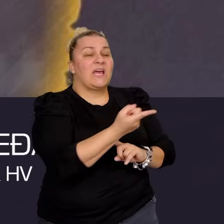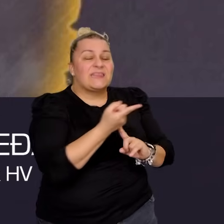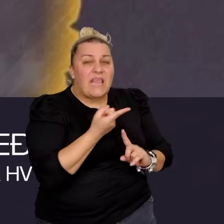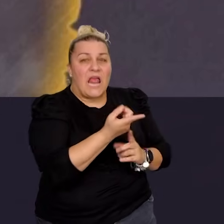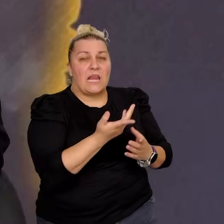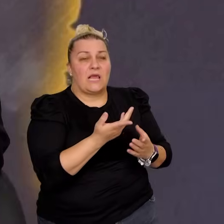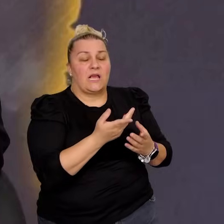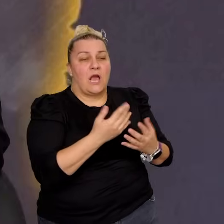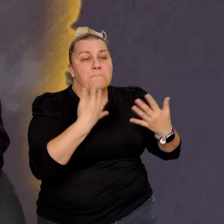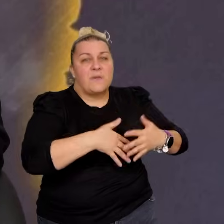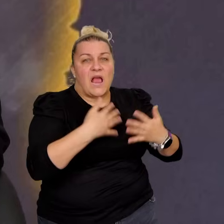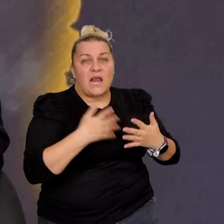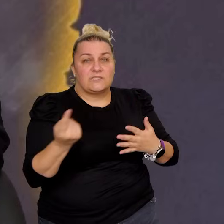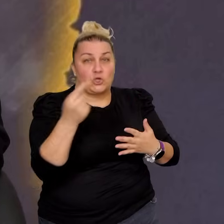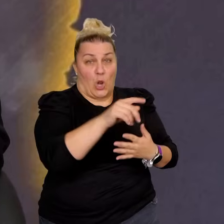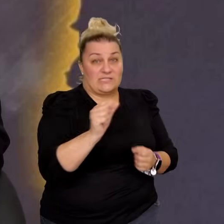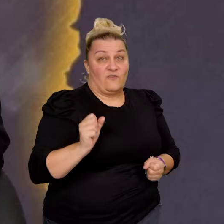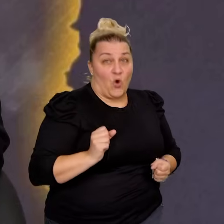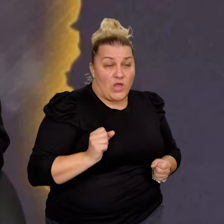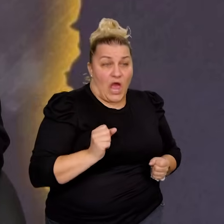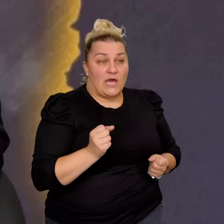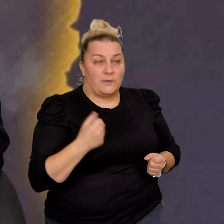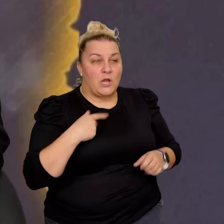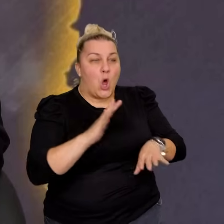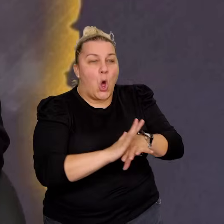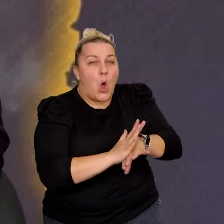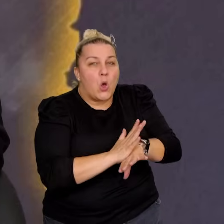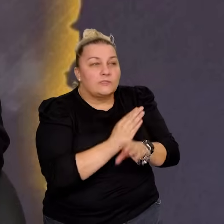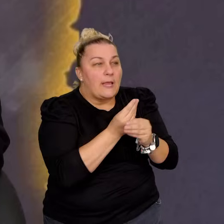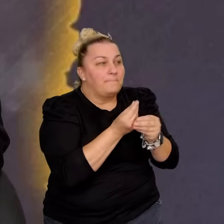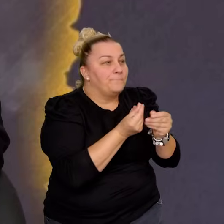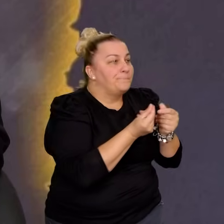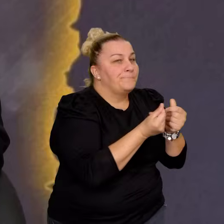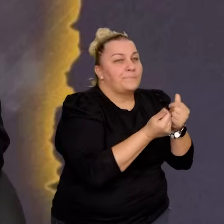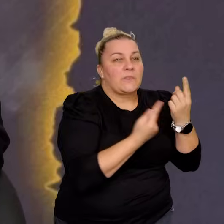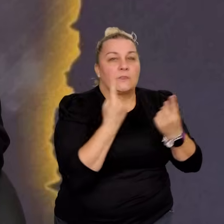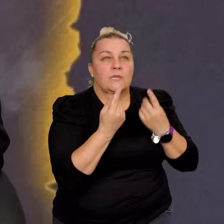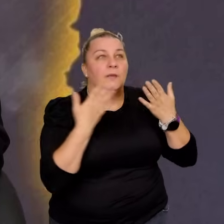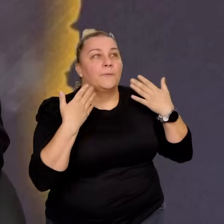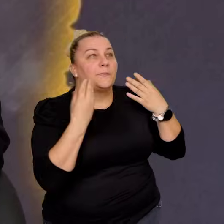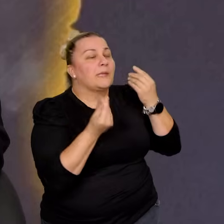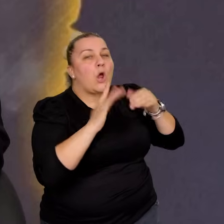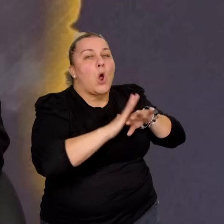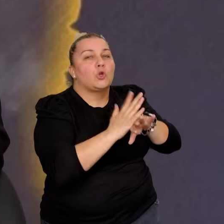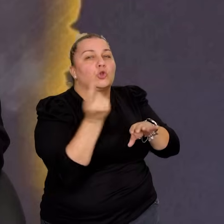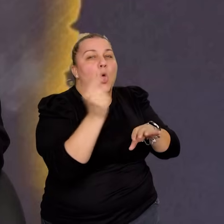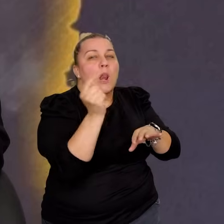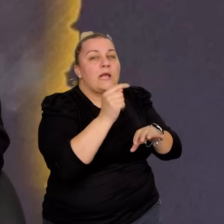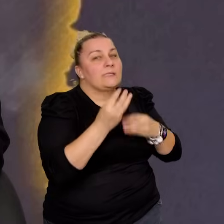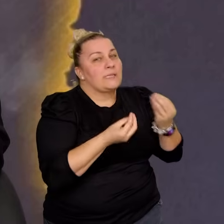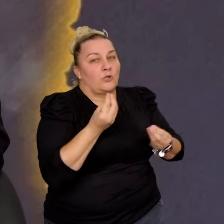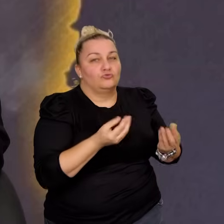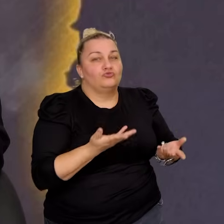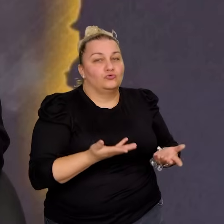tenkova, mehanizacije u vojarnu i osjetilo se, što bi rekli, nekako u zraku da jednostavno